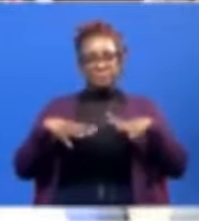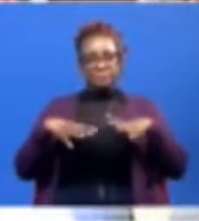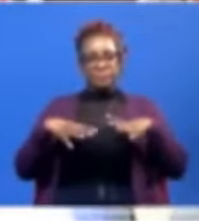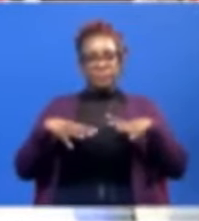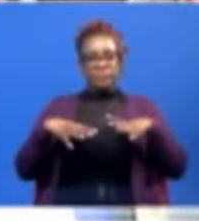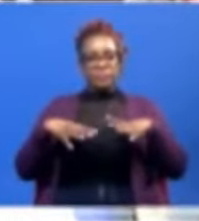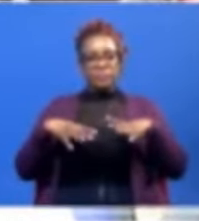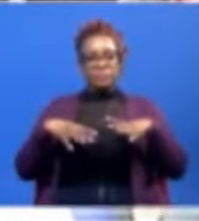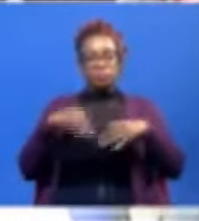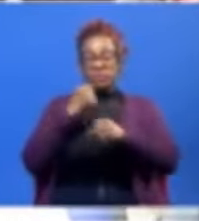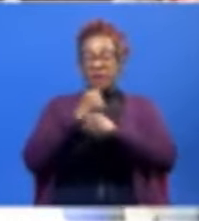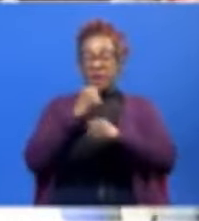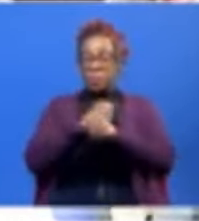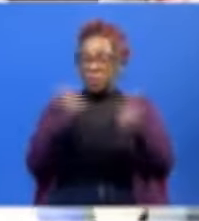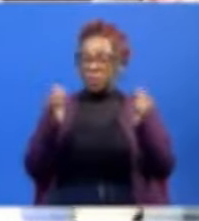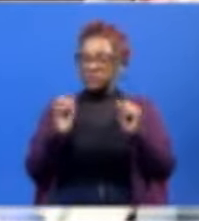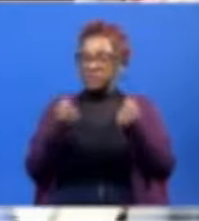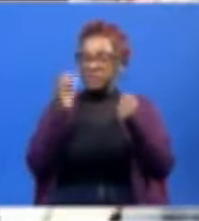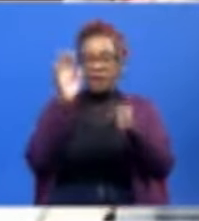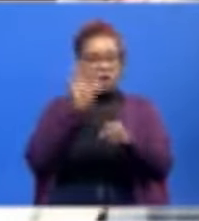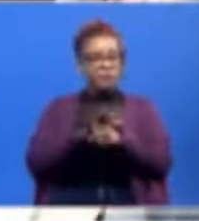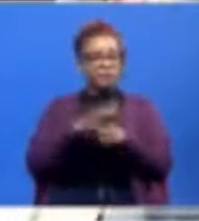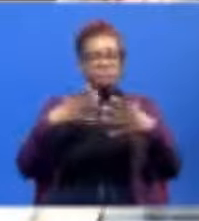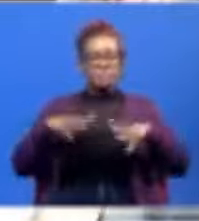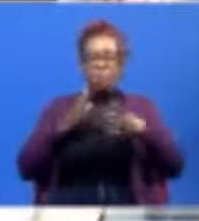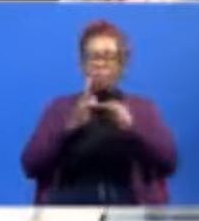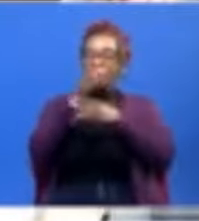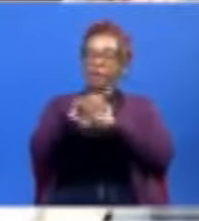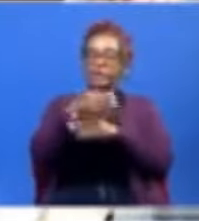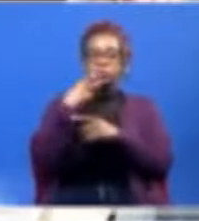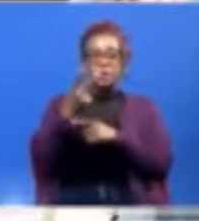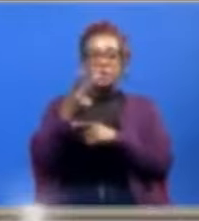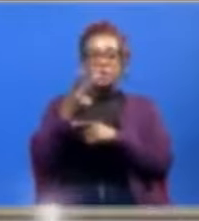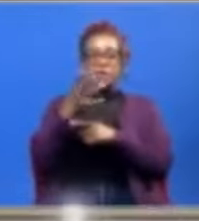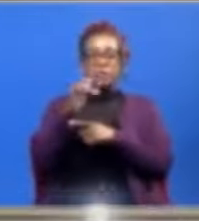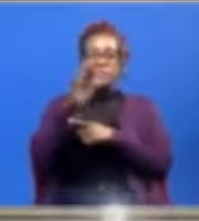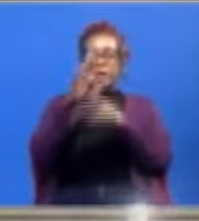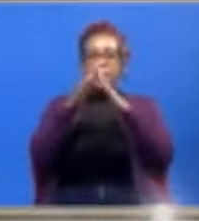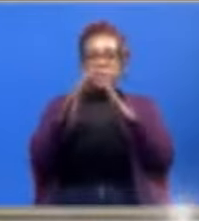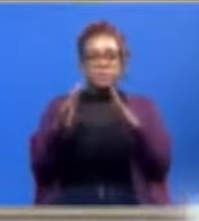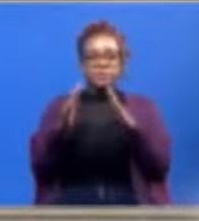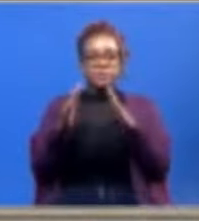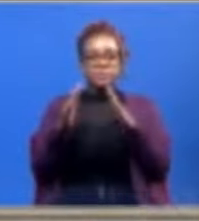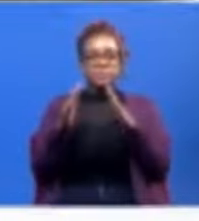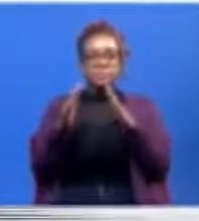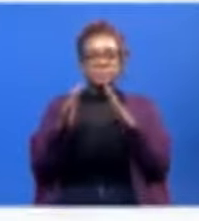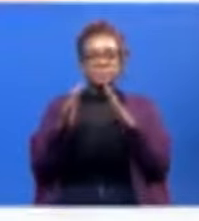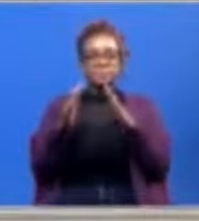well. We have saved a lot of people. More than 200 people are out of their houses. Na katika kaunti ya Kiambu, utoaji